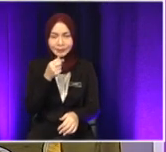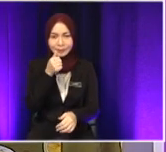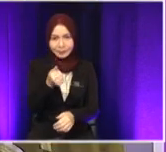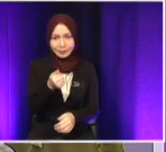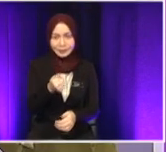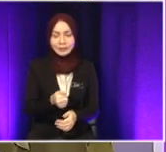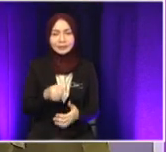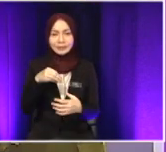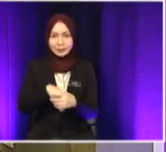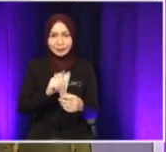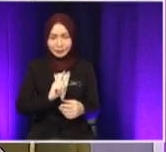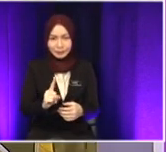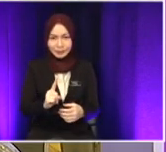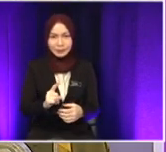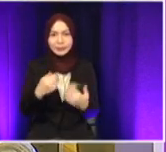Islam